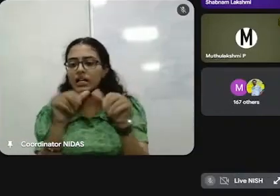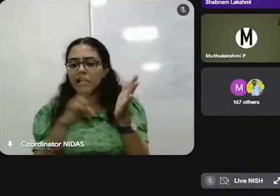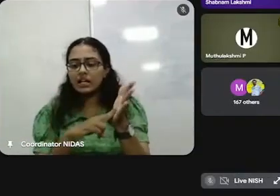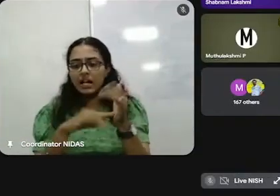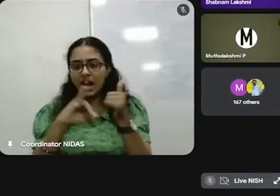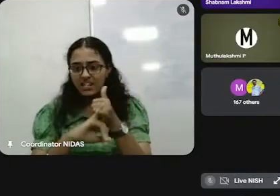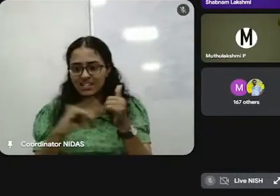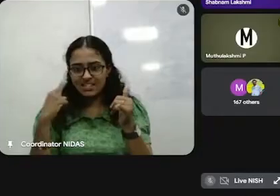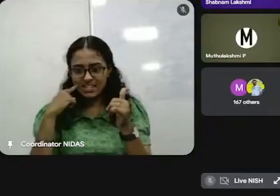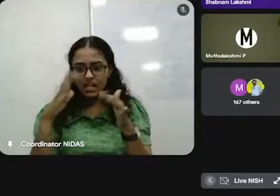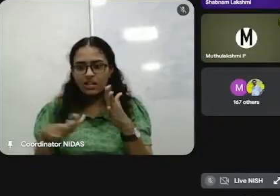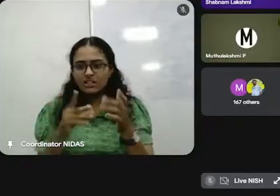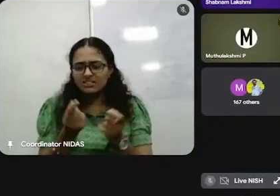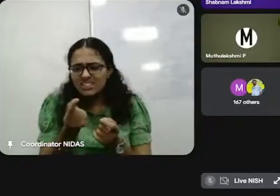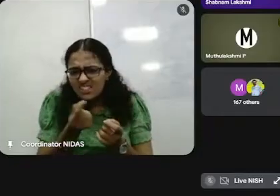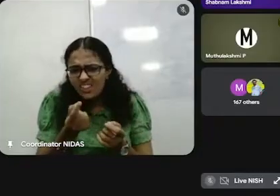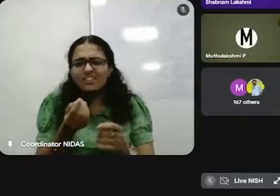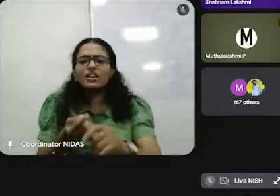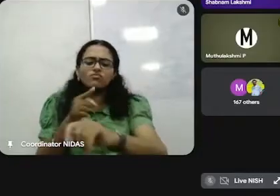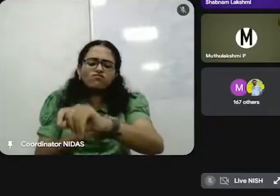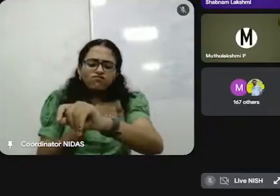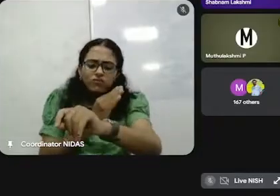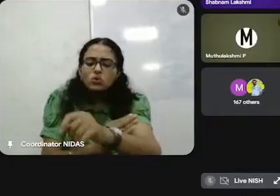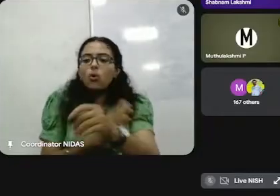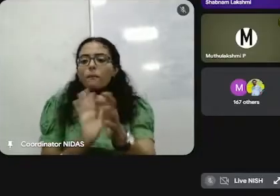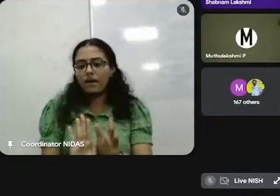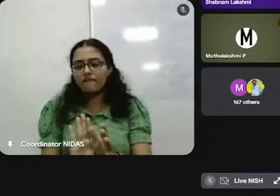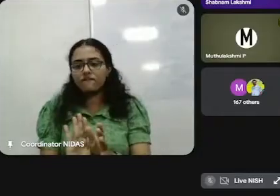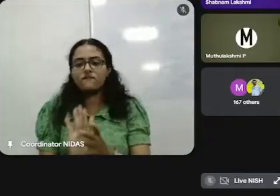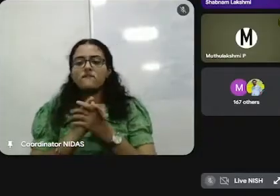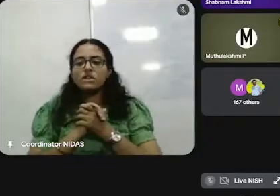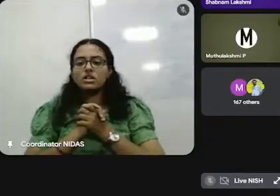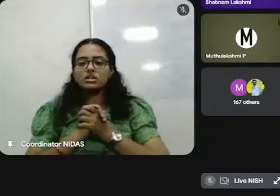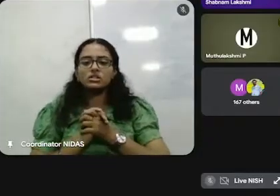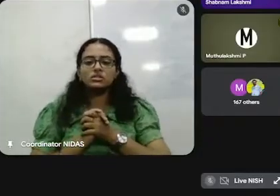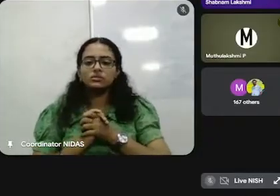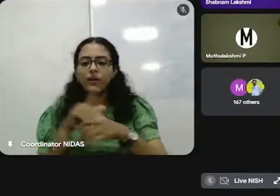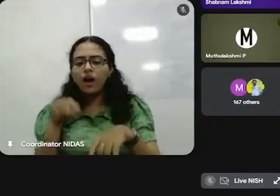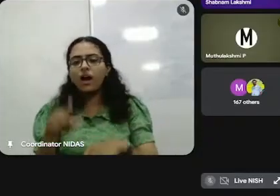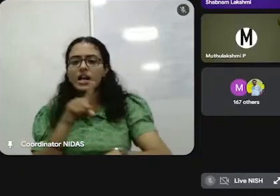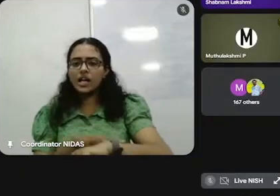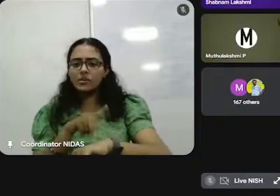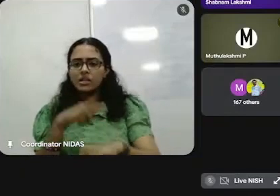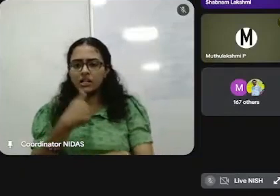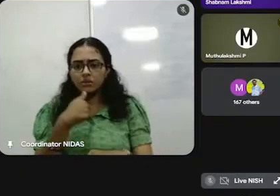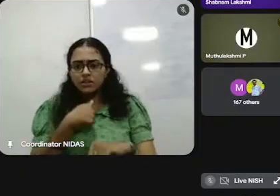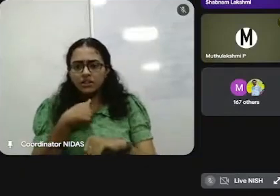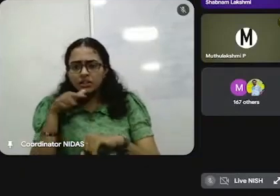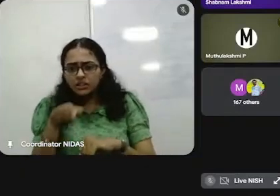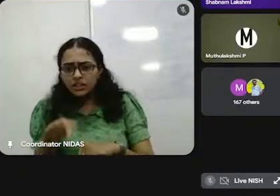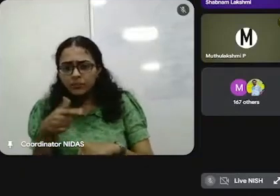പറയുമ്പോൾ ചിലപ്പം ചെറുതായിട്ടൊരു ഫീച്ചേഴ്സ് ആദ്യം കാണിക്കും. അപ്പൊ ആക്ച്വലി അന്നേരം തന്നെ നമ്മൾ അങ്ങനെ ഒരു ഇത് കാണുമ്പോൾ തന്നെ